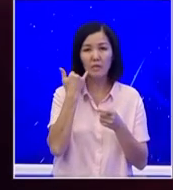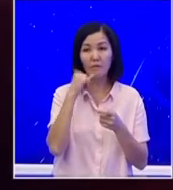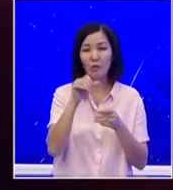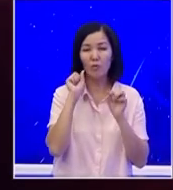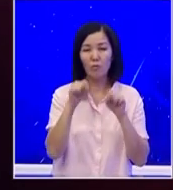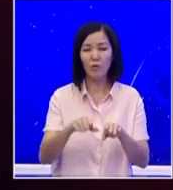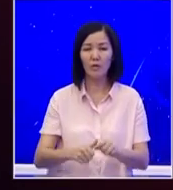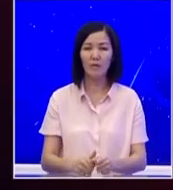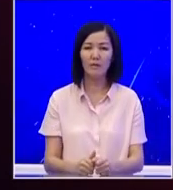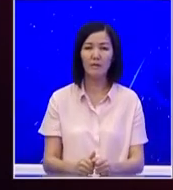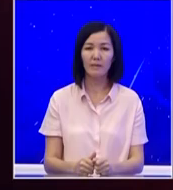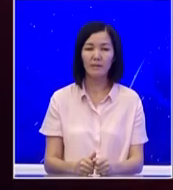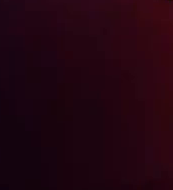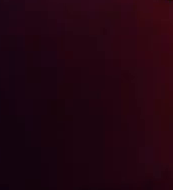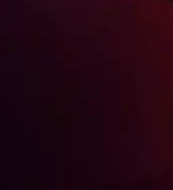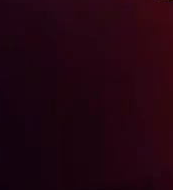алады.